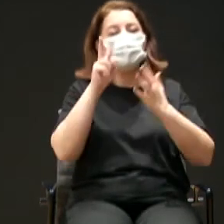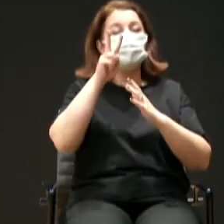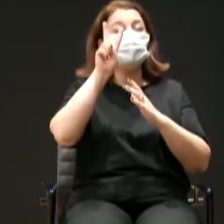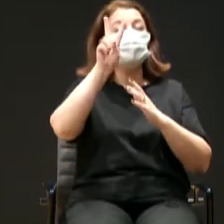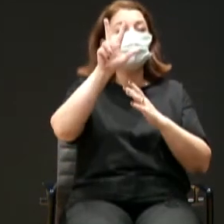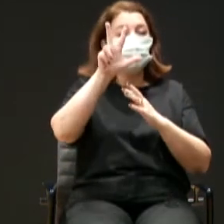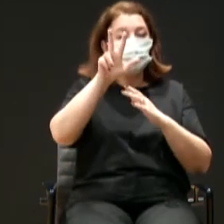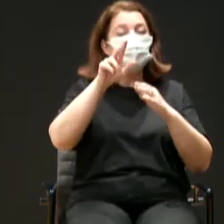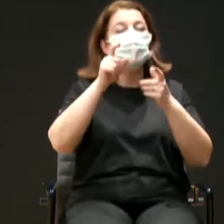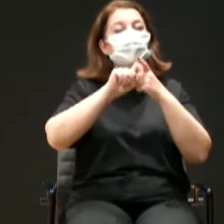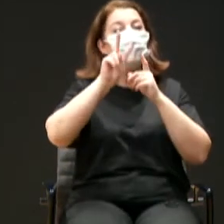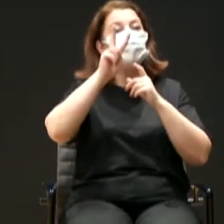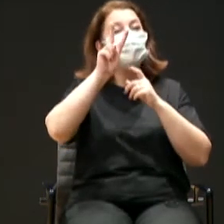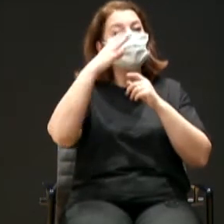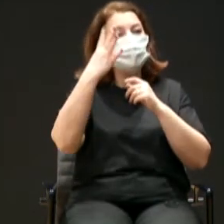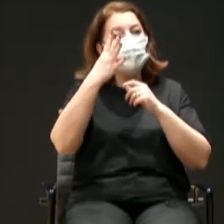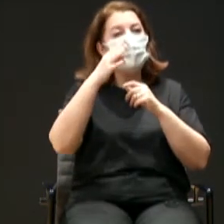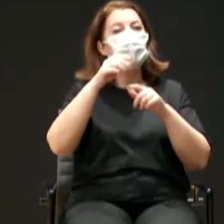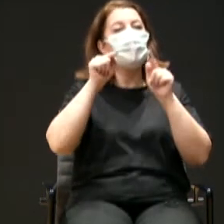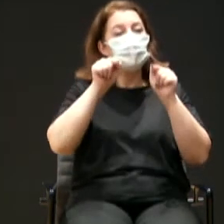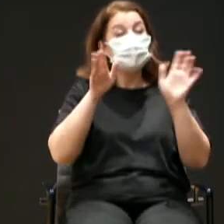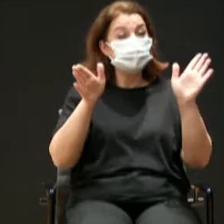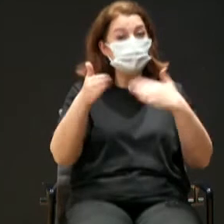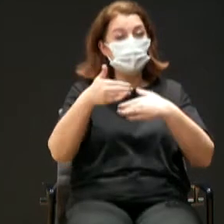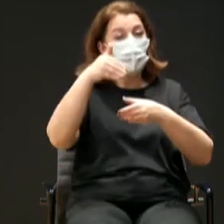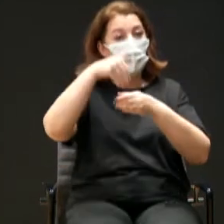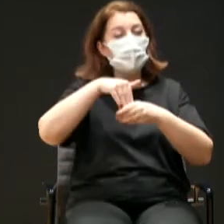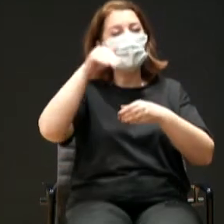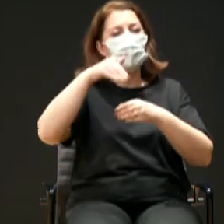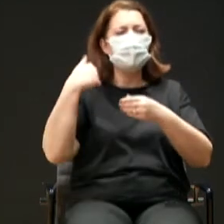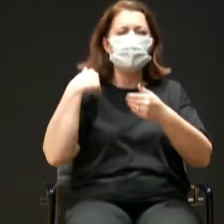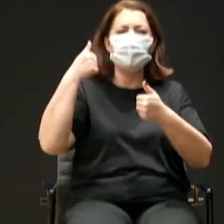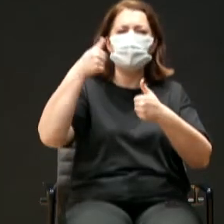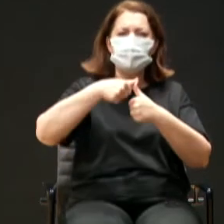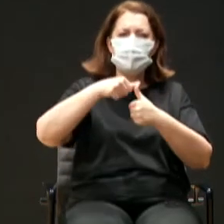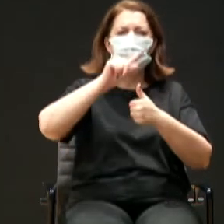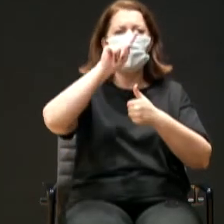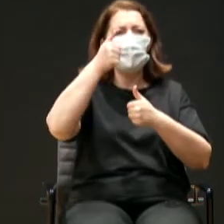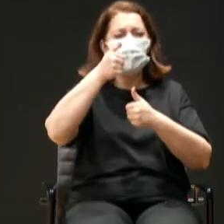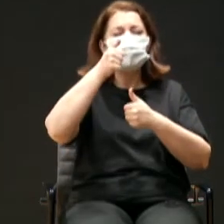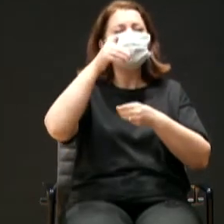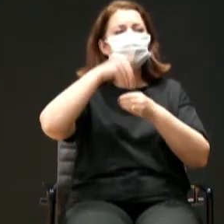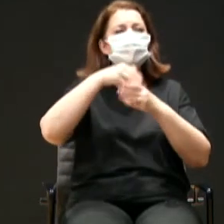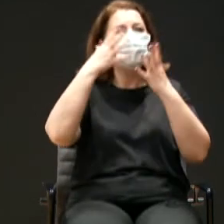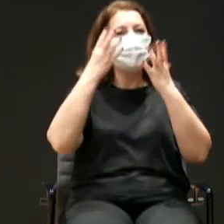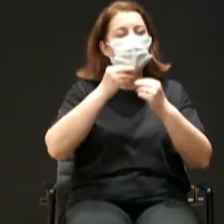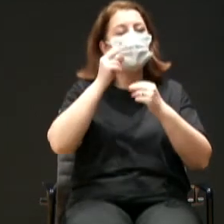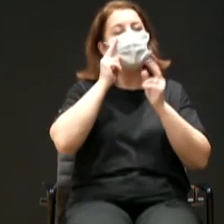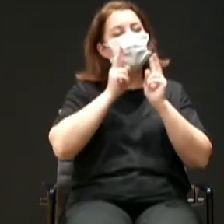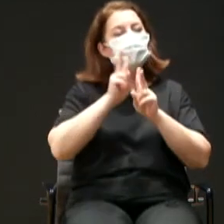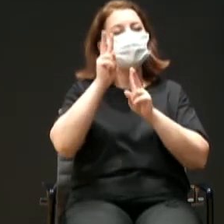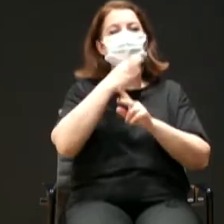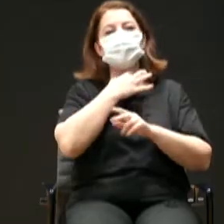ve 2024'te bunu sandık geldiğinde tekrar 16. seçim olarak göreceksiniz. Teşekkür